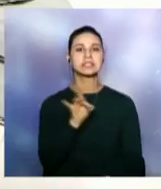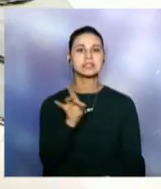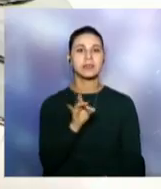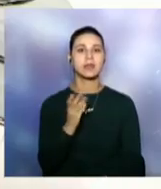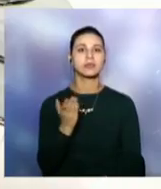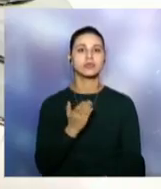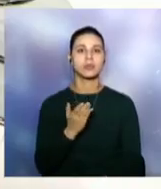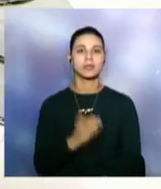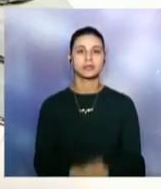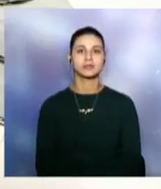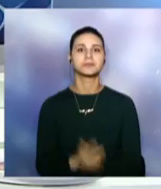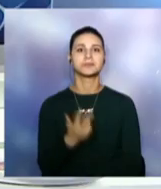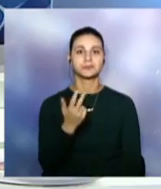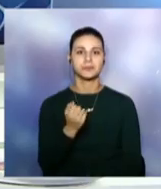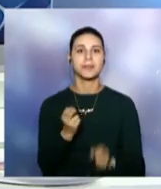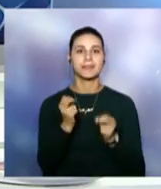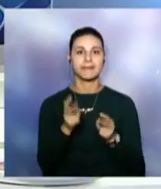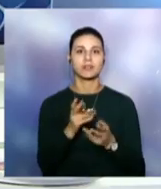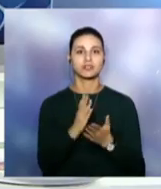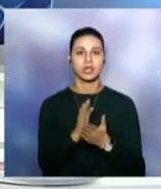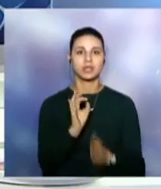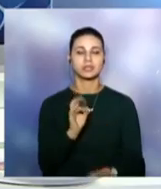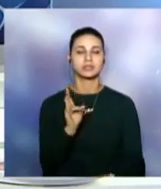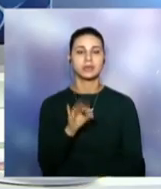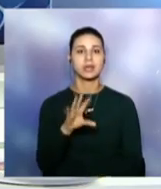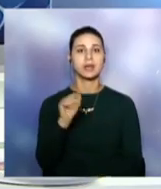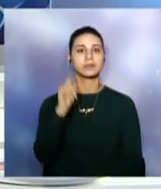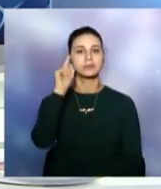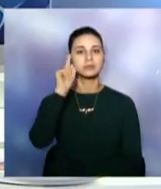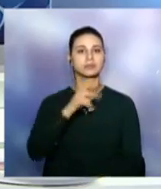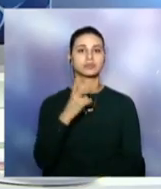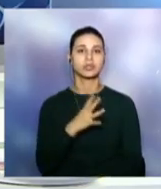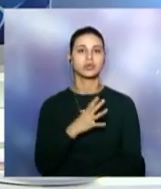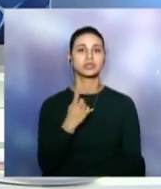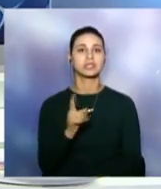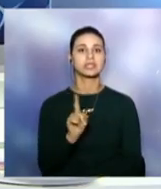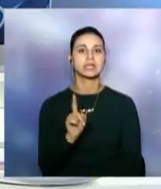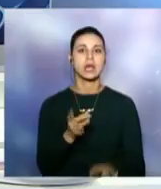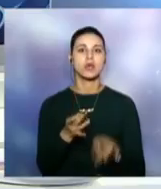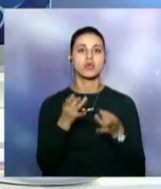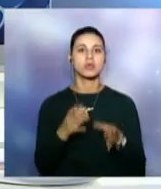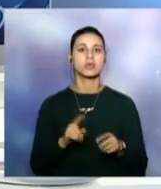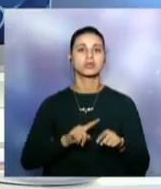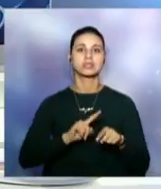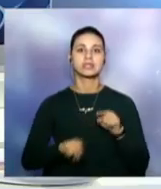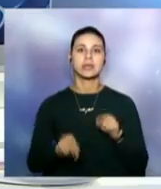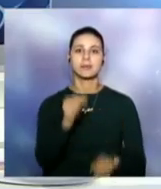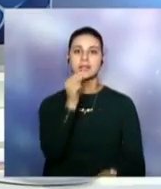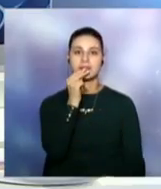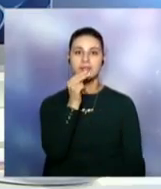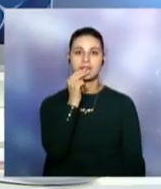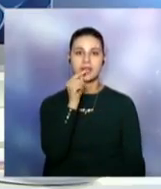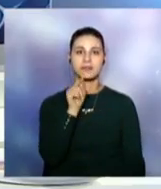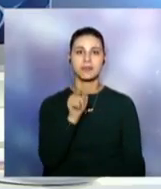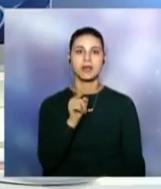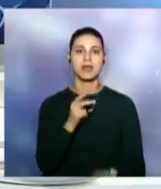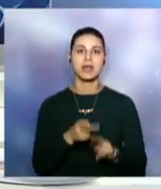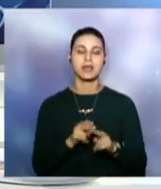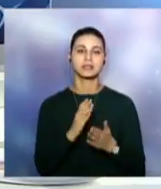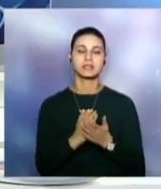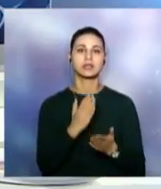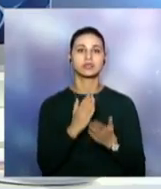რომელიც რა თქმა უნდა სახიფათოა. მაგრამ გაითვალისწინეთ ერთი რამ: უბრალოდ სწრაფი კვების პროდუქტია ეს,